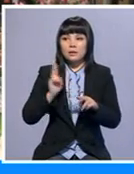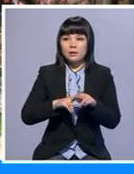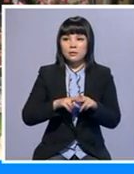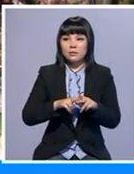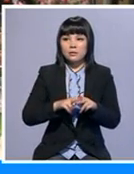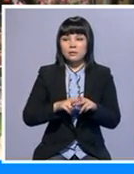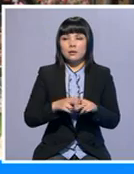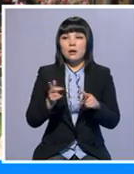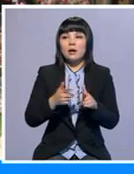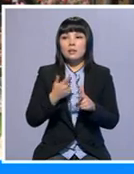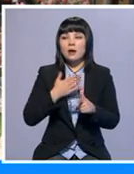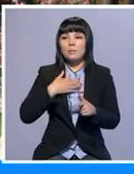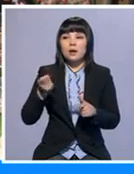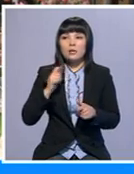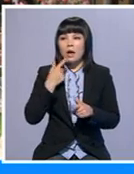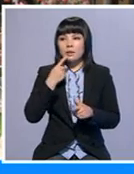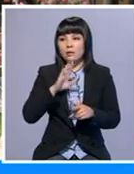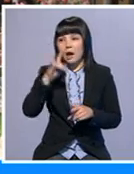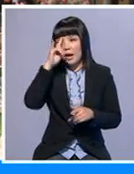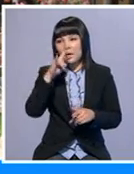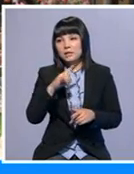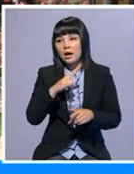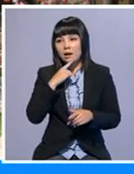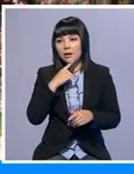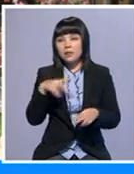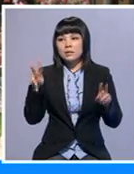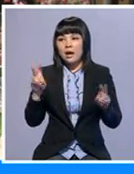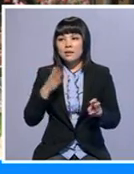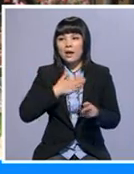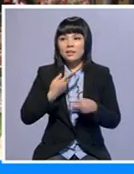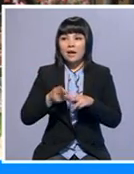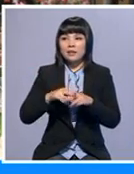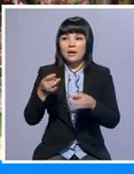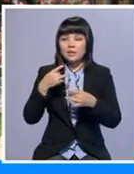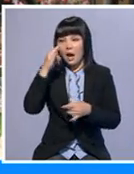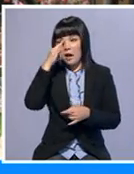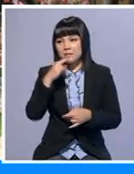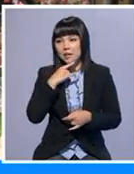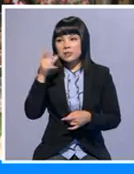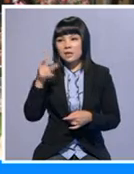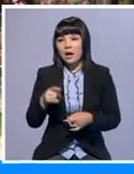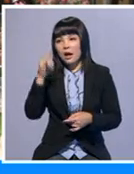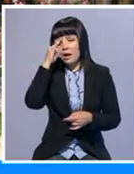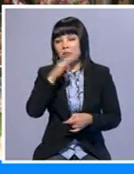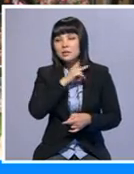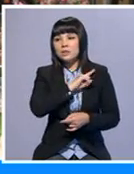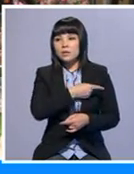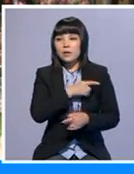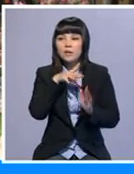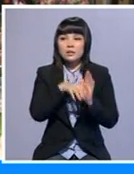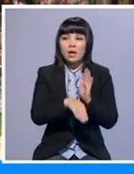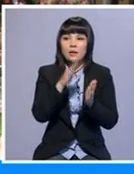бір атымыз мен атамайды. Қазақ деп айтады. Жақсы да болсақ, жаман да болсақ қазақ деп айтады. Қазақстанның күшті болуы.